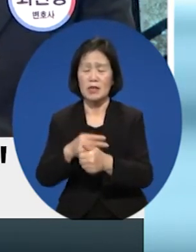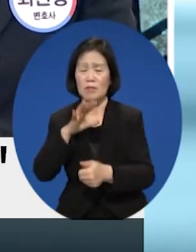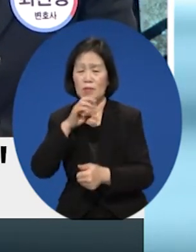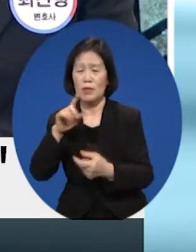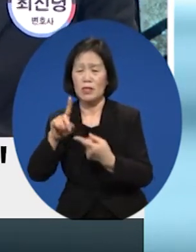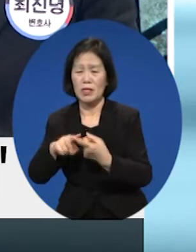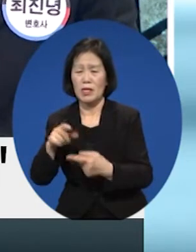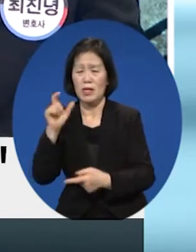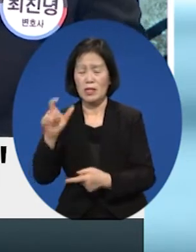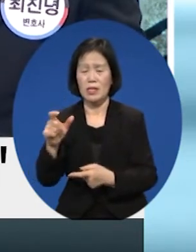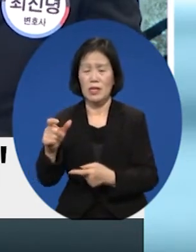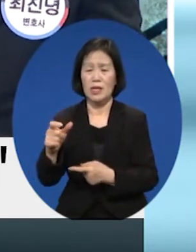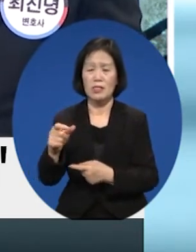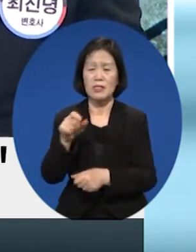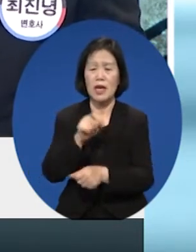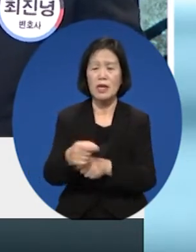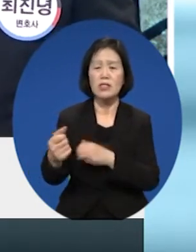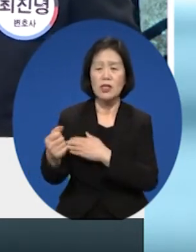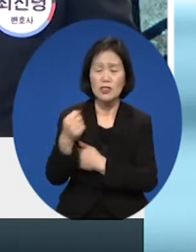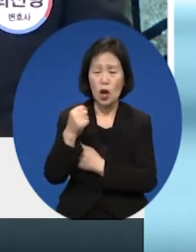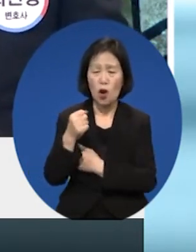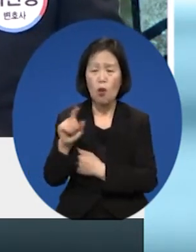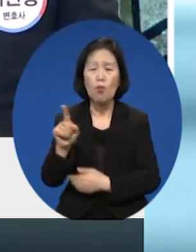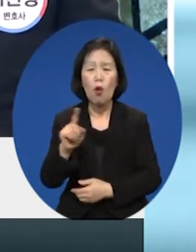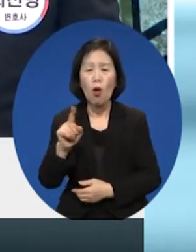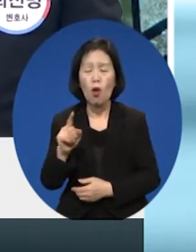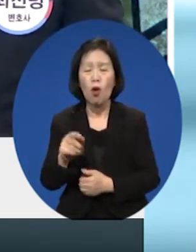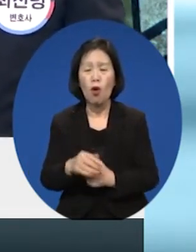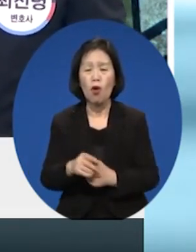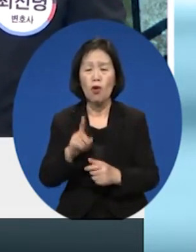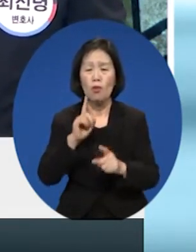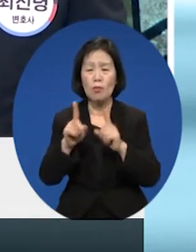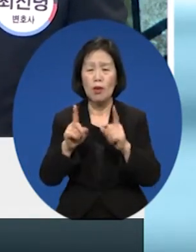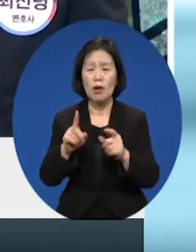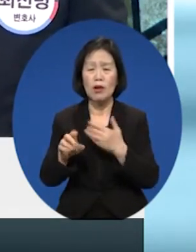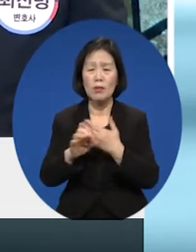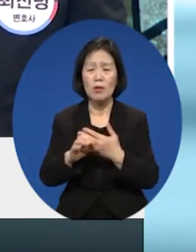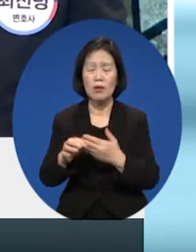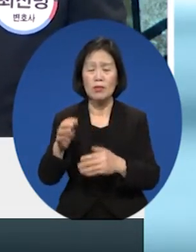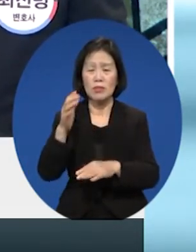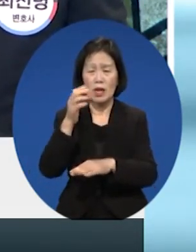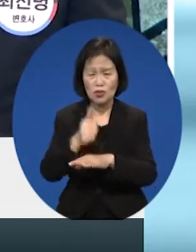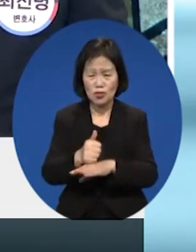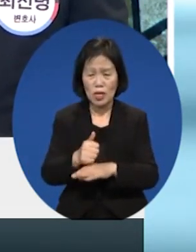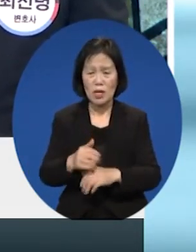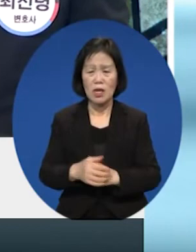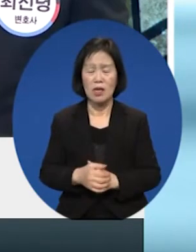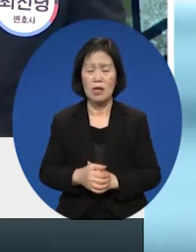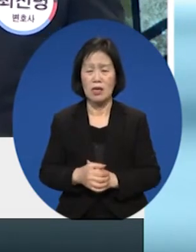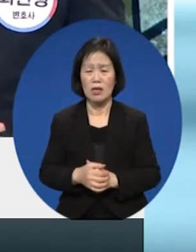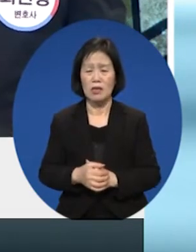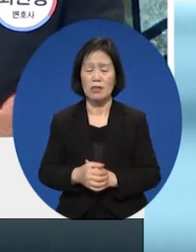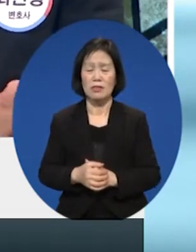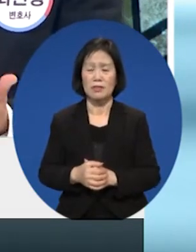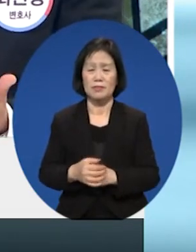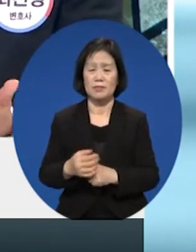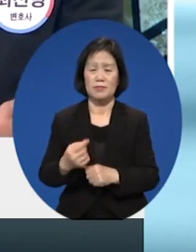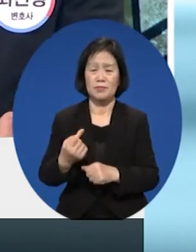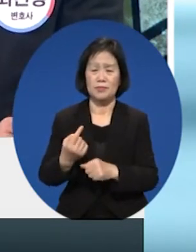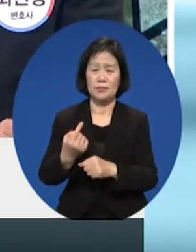대해서 강력한 행정력인데 이게 뭔가 될지 마치 그렇게 얘기를 해놓고는 나중에 지난번에도 뭐였습니까? 작년에 이제